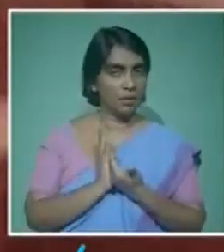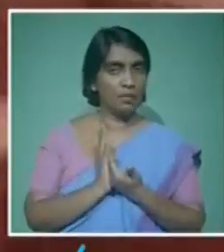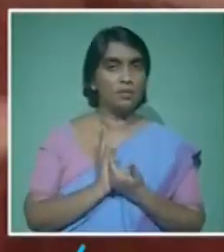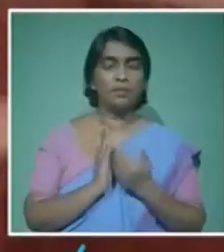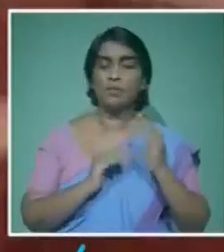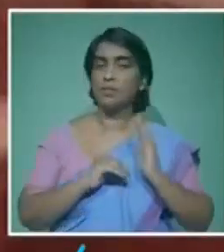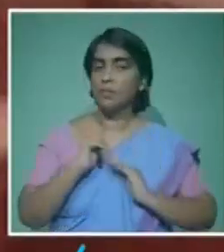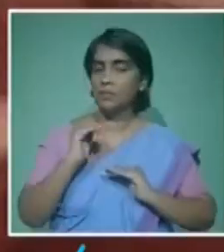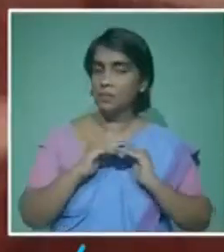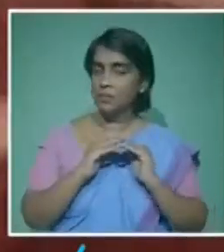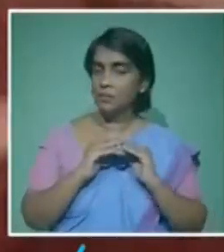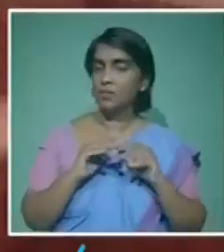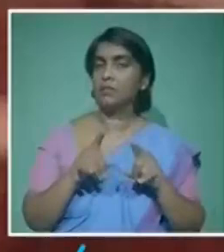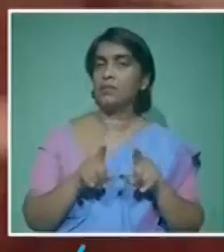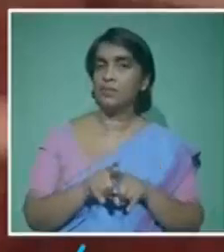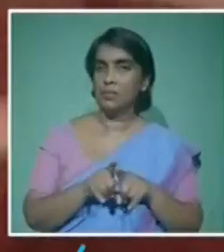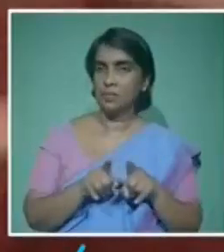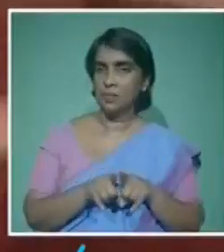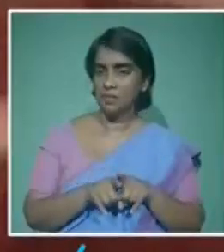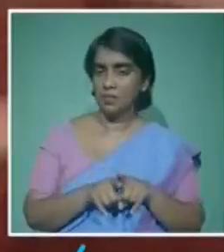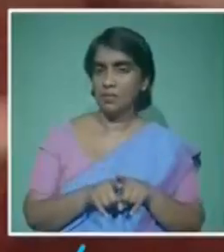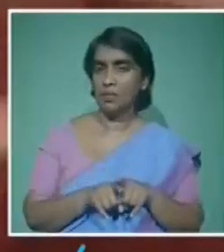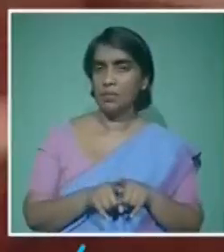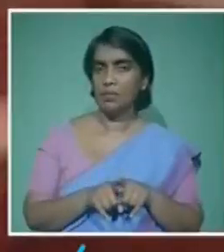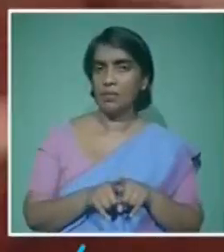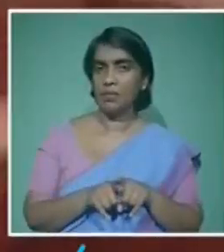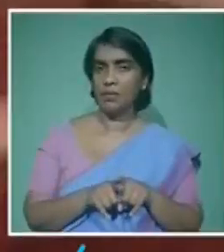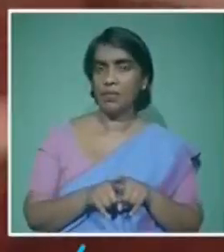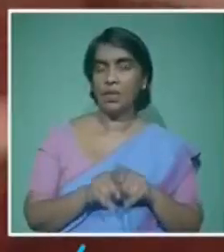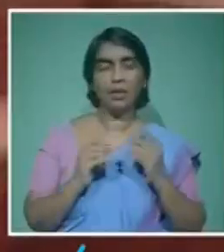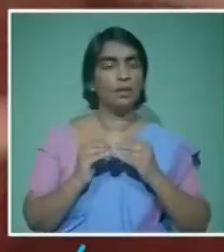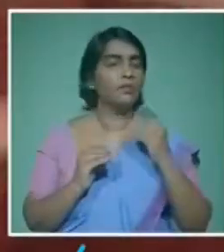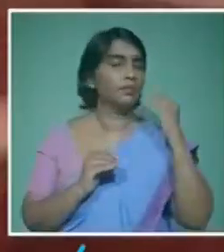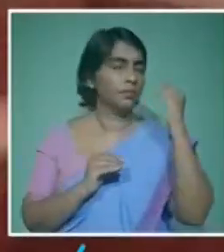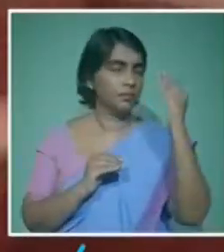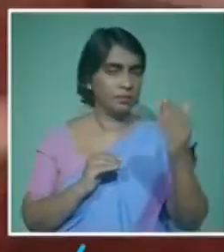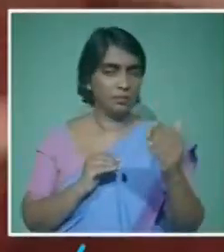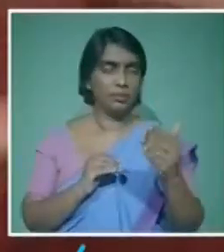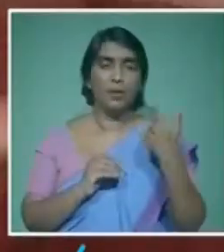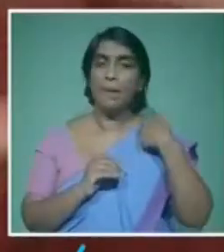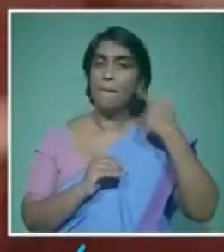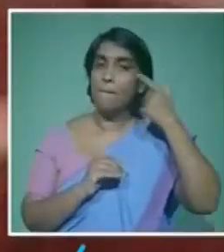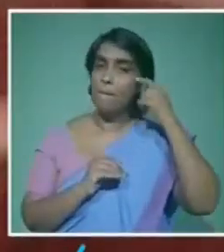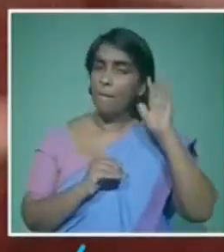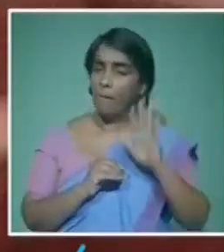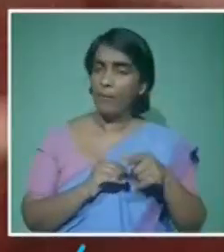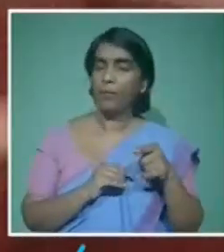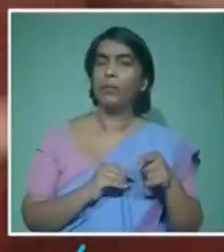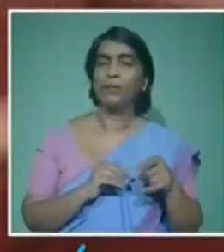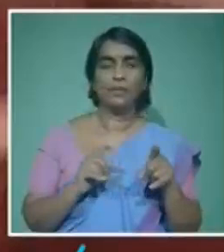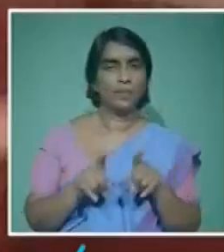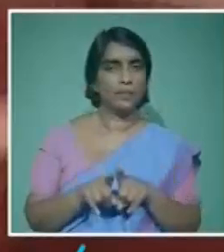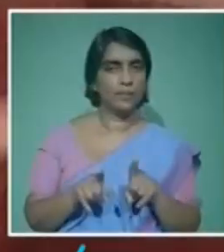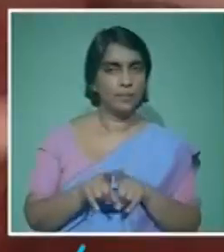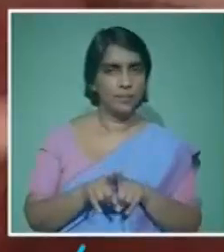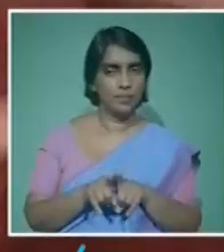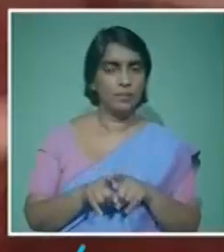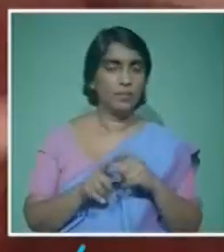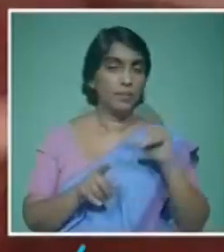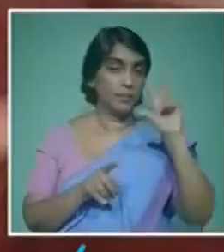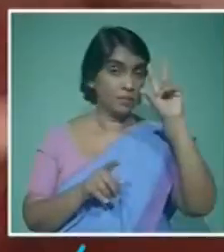கொண்ட அரசியல் செயல்பாடுகள் போன்றே எமது அமைச்சு சார்ந்த விடயங்களையும் நாம் வினைத்திறன்